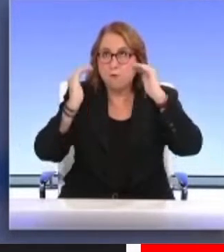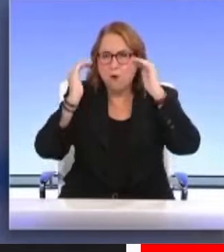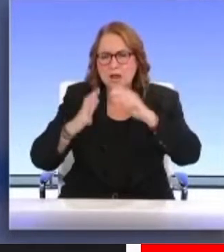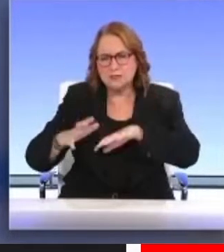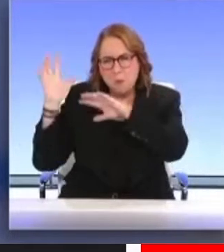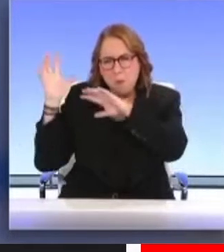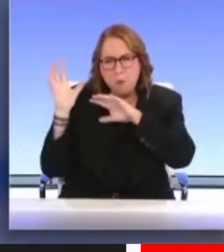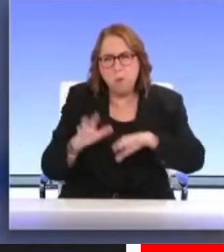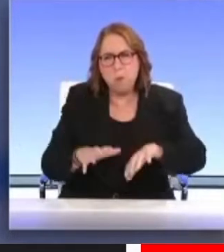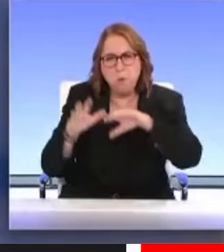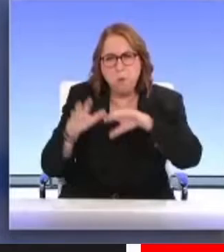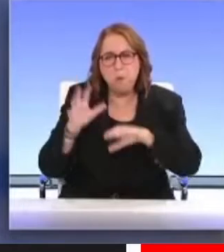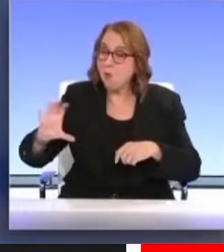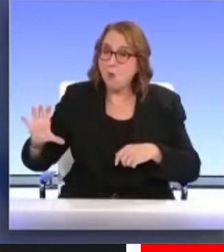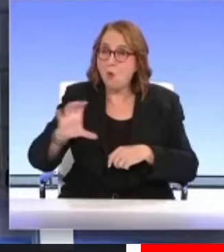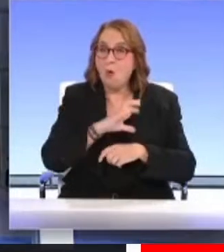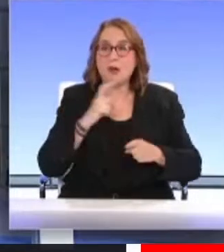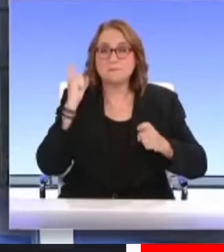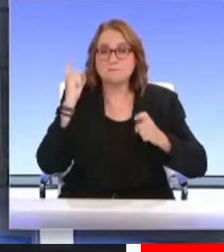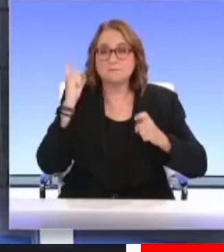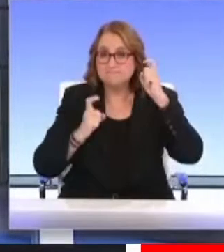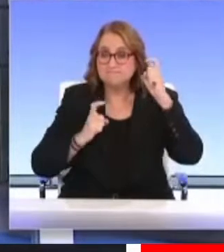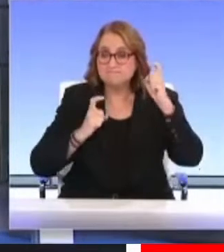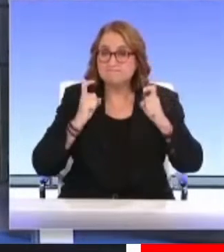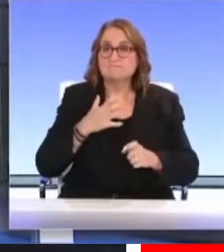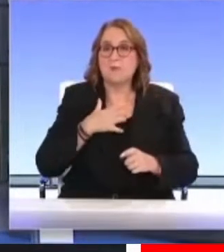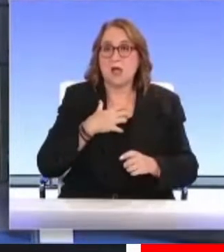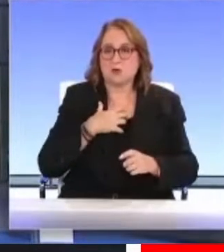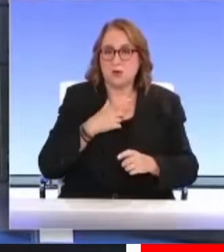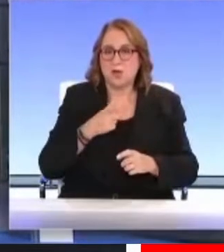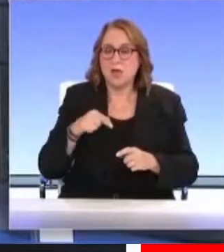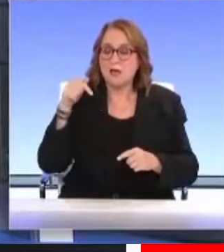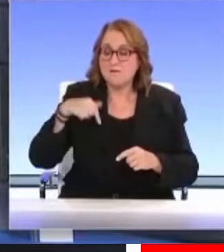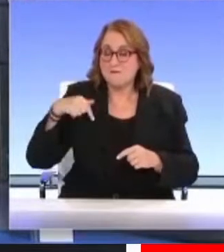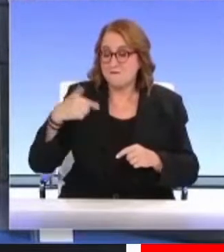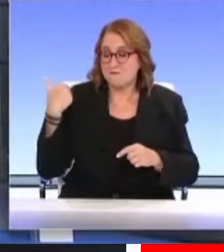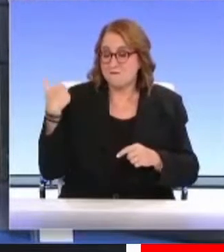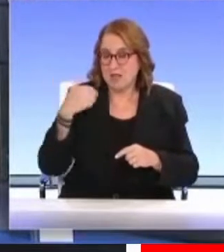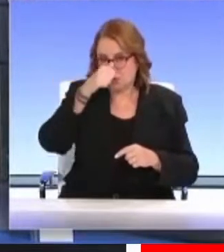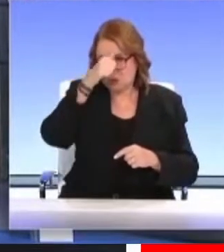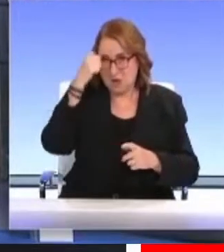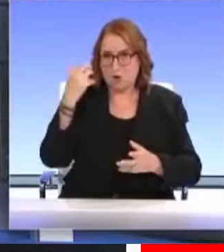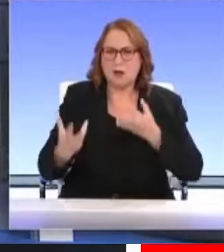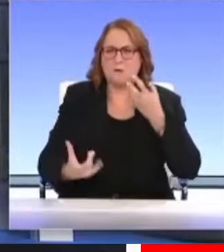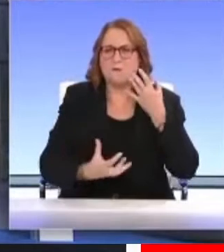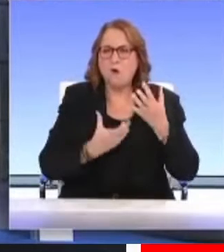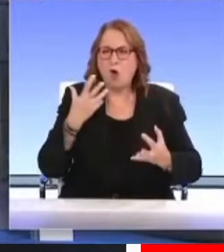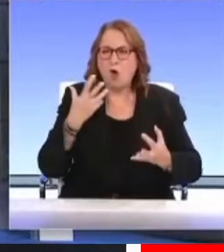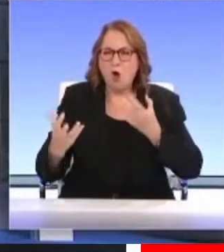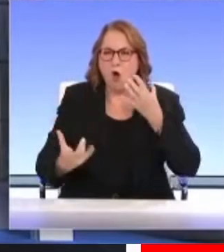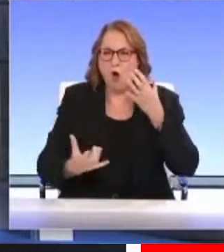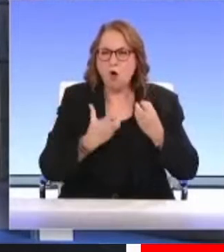τις προκλήσεις απέναντι στην Ελλάδα και την Κύπρο. Ειδικά οι καταστροφικές φωτιές του φετινού καλοκαιριού που